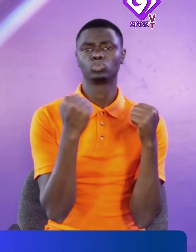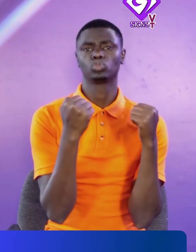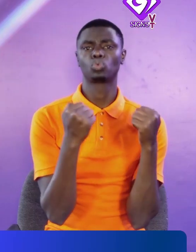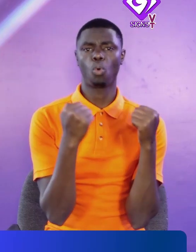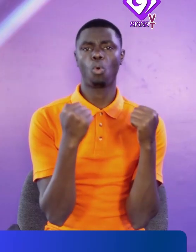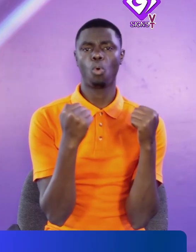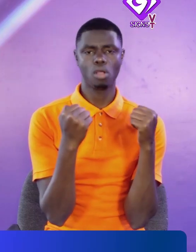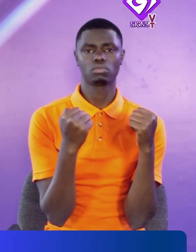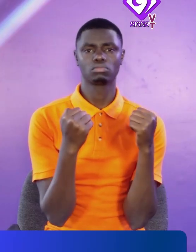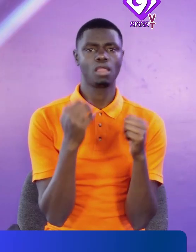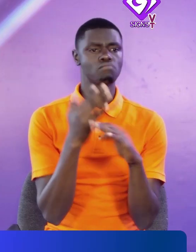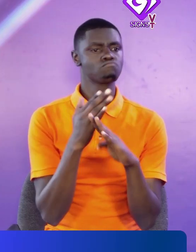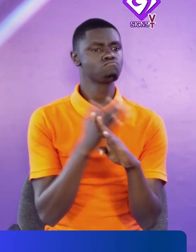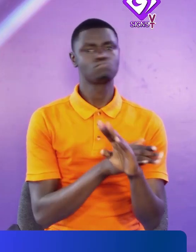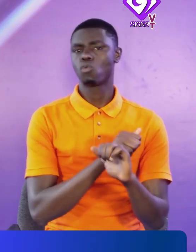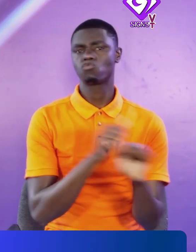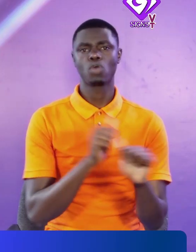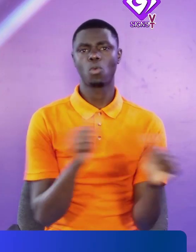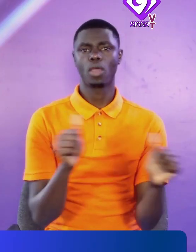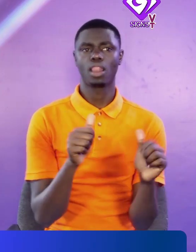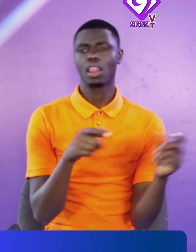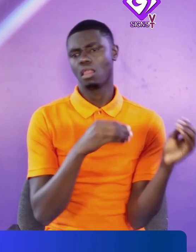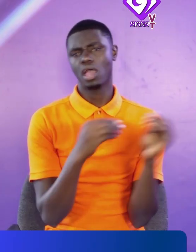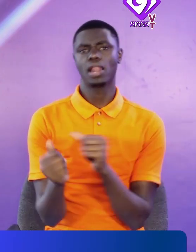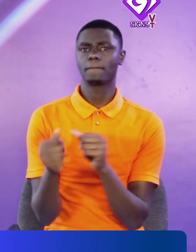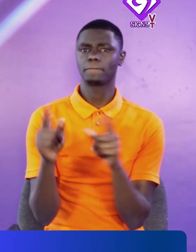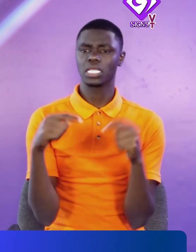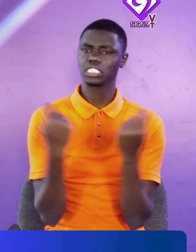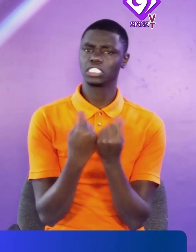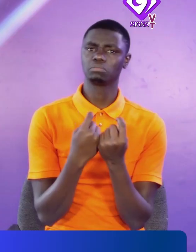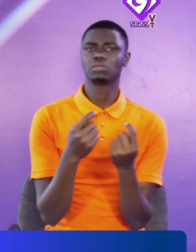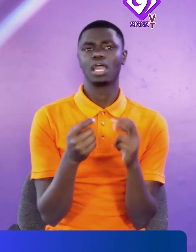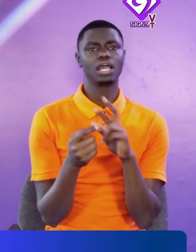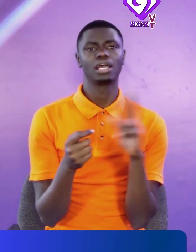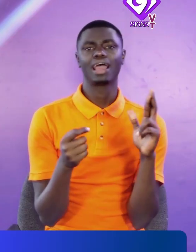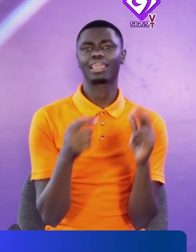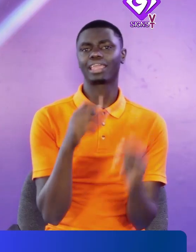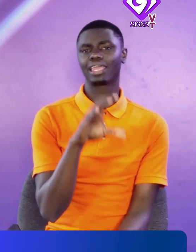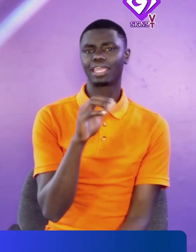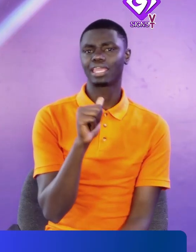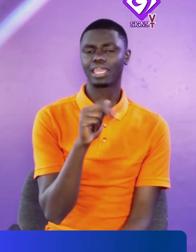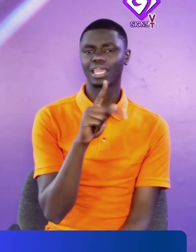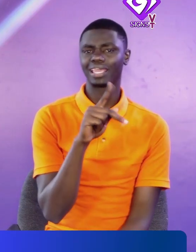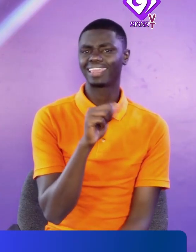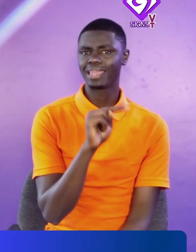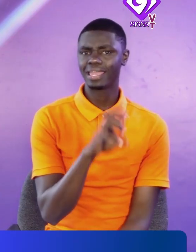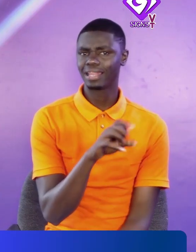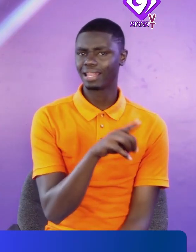momentum, anapiga team right, left and center. Hurricane manze anatisha. Kila timu anataka ifunge